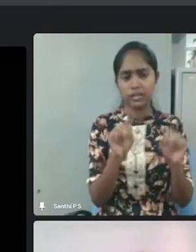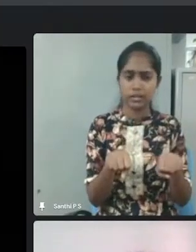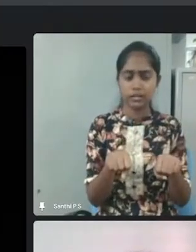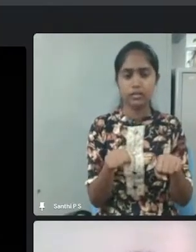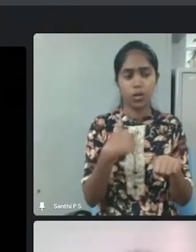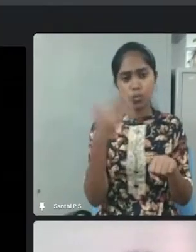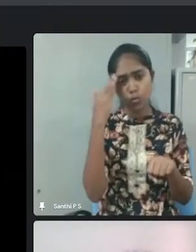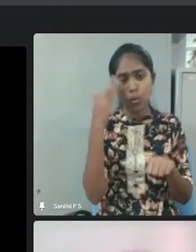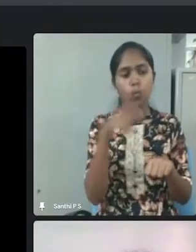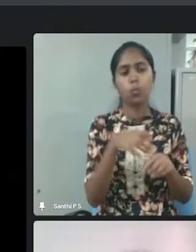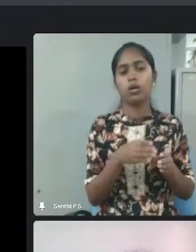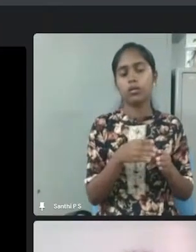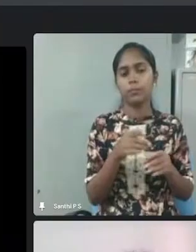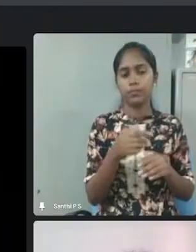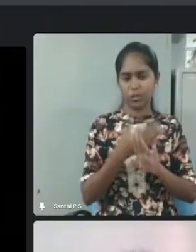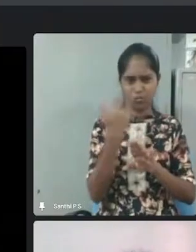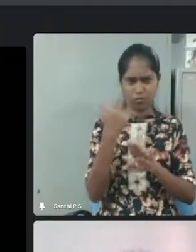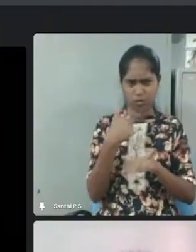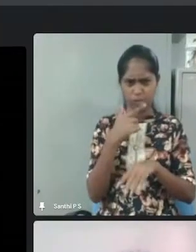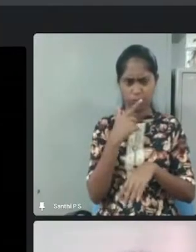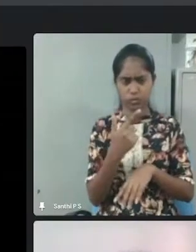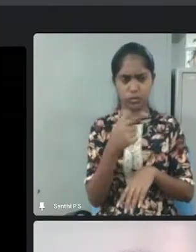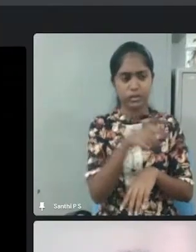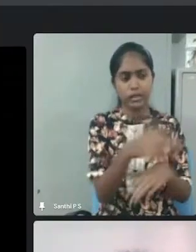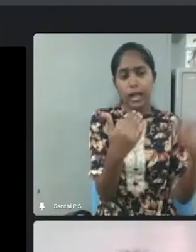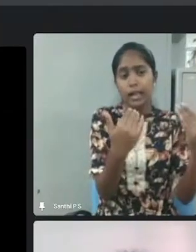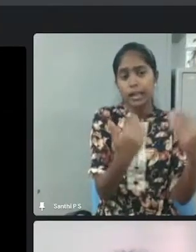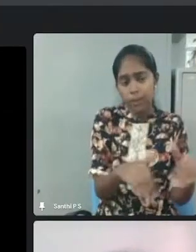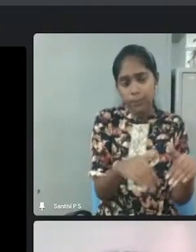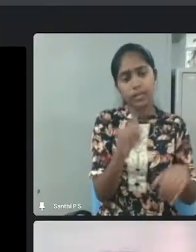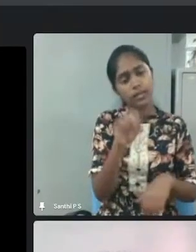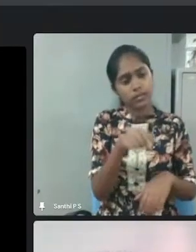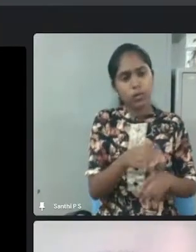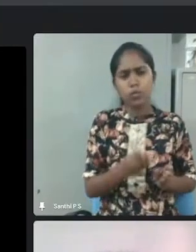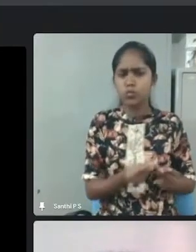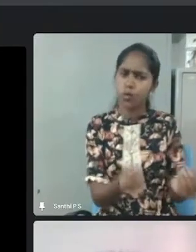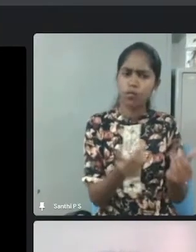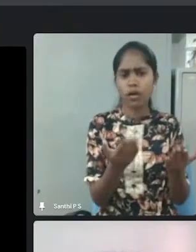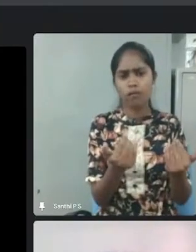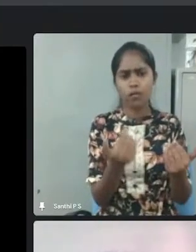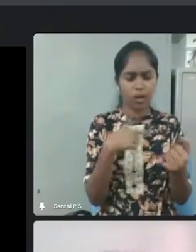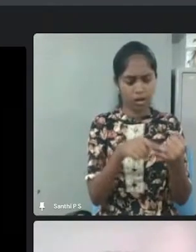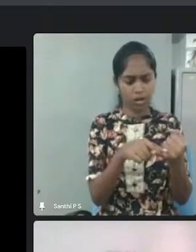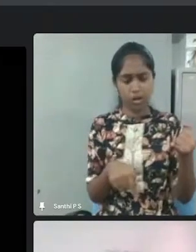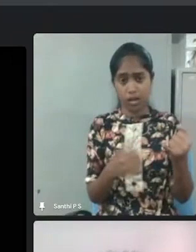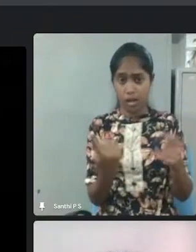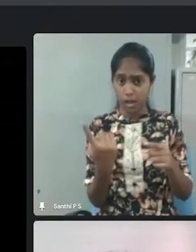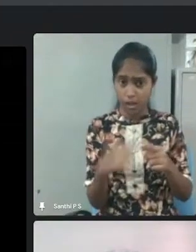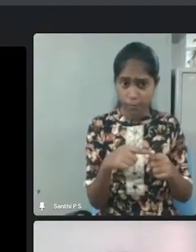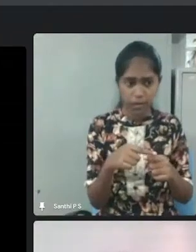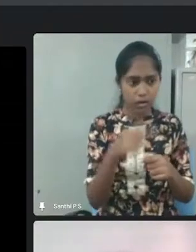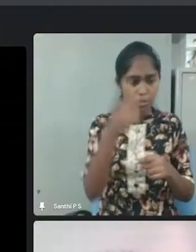നേരത്തെ പറഞ്ഞതുപോലെ ഈ തടസ്സങ്ങൾ ചിലപ്പോൾ എനിക്ക് മറികടക്കാവുന്നതേ ഉള്ളൂ. ഒരു വിരലിനൊന്ന് സംഭവിച്ചത് കൊണ്ട് ചിലപ്പോൾ എനിക്ക് ഇതിൽ വലിയൊരു